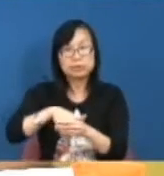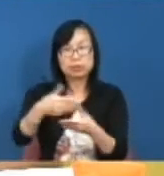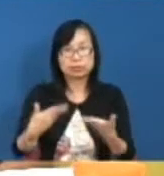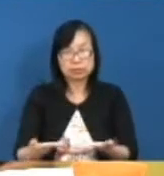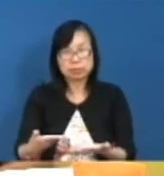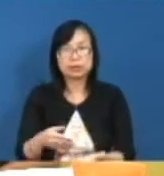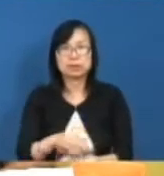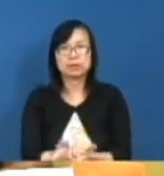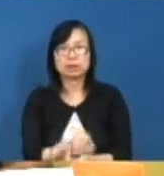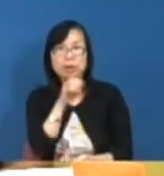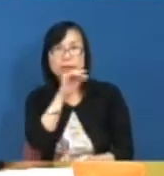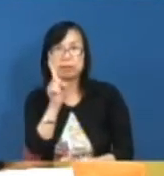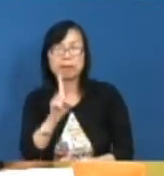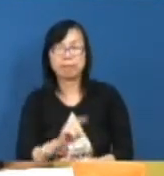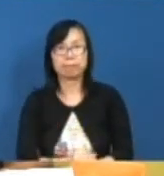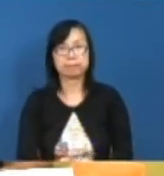説辭啊？